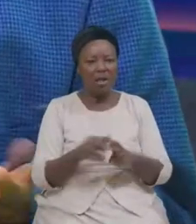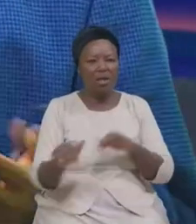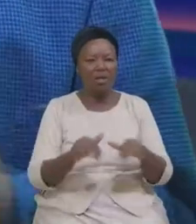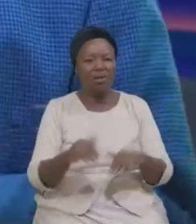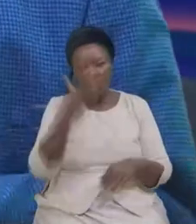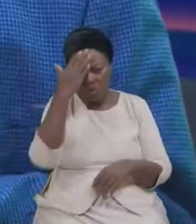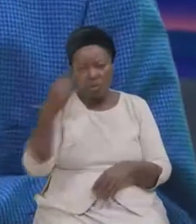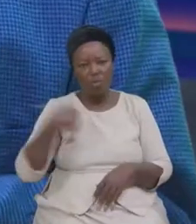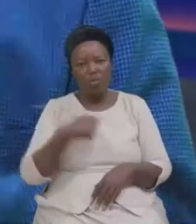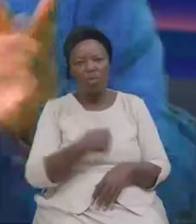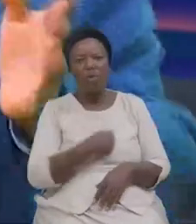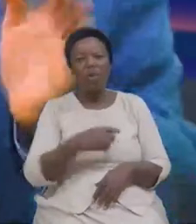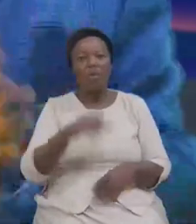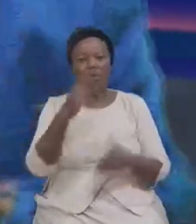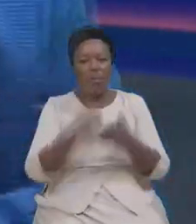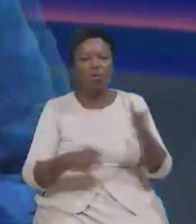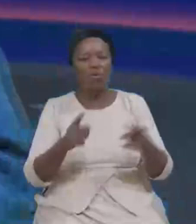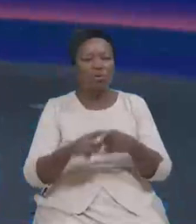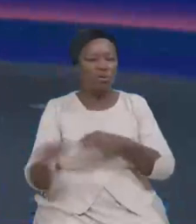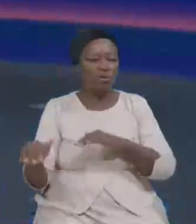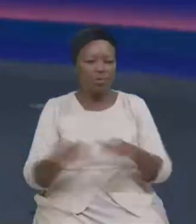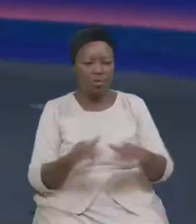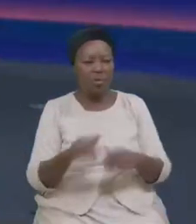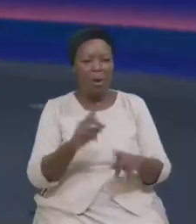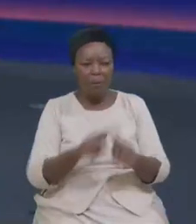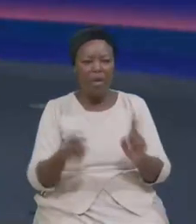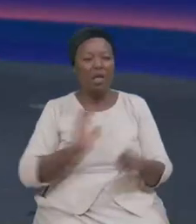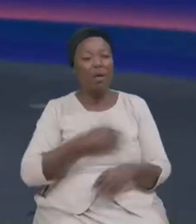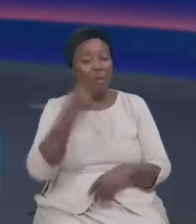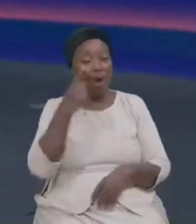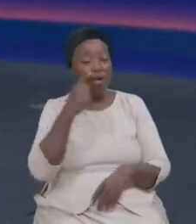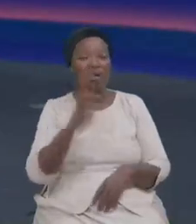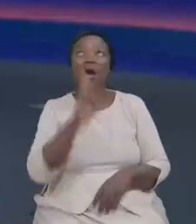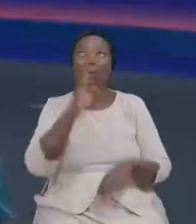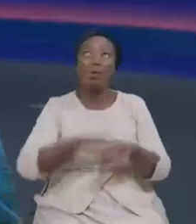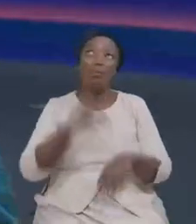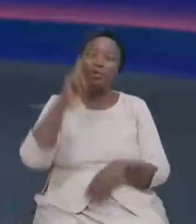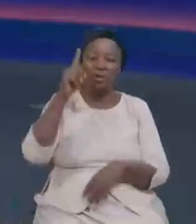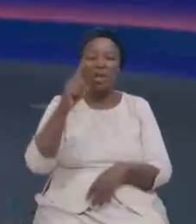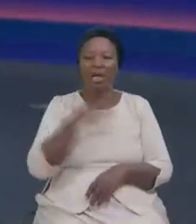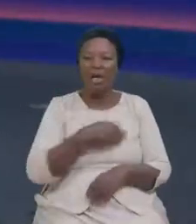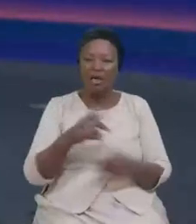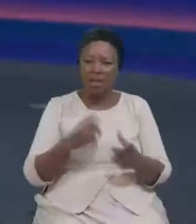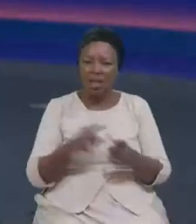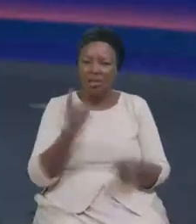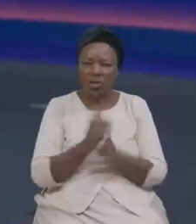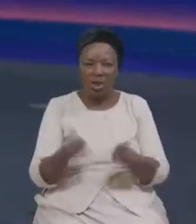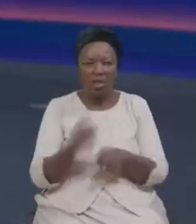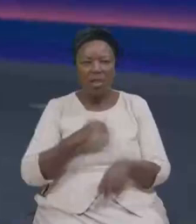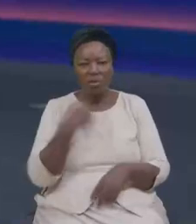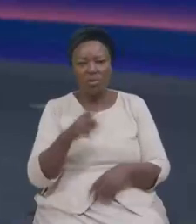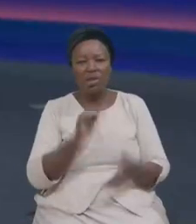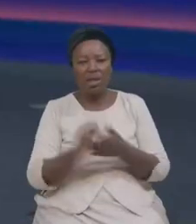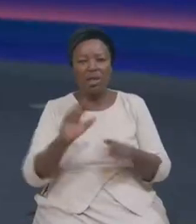sur toi. Nos yeux sont sur toi. Qu'est-ce qu'ils ont fait alors? Comme je vous l'ai dit, nous parlons de